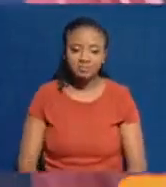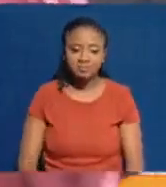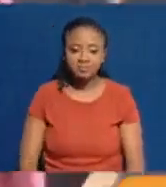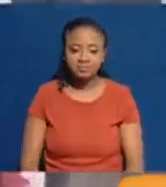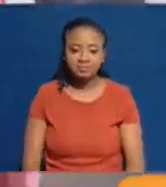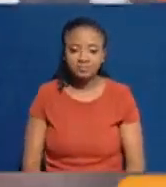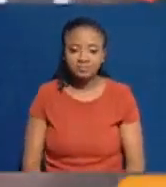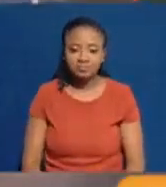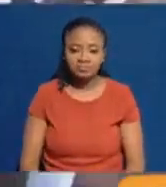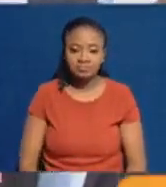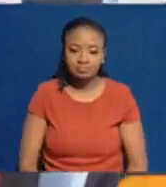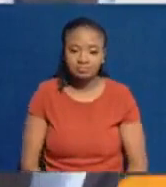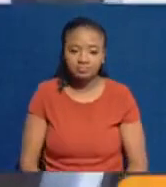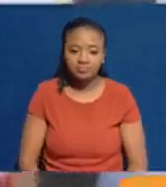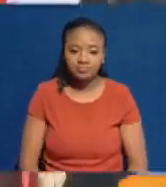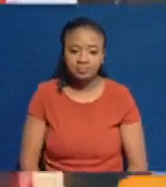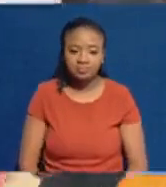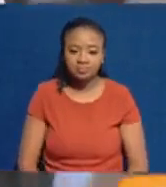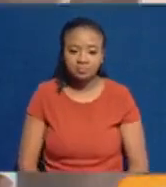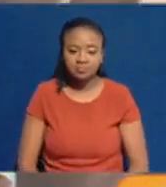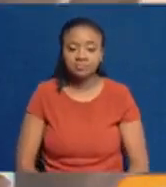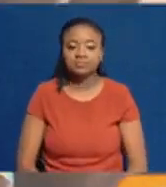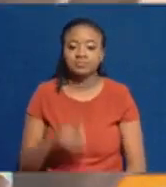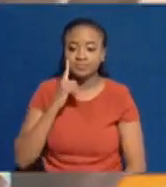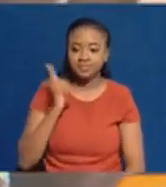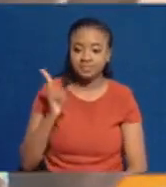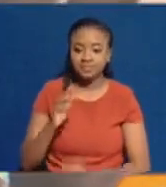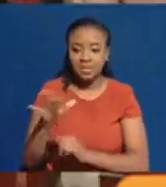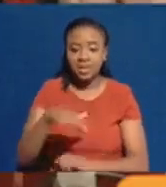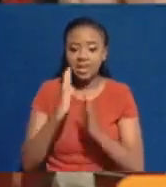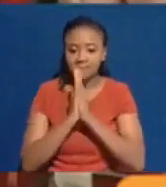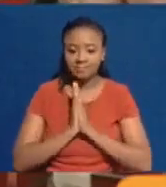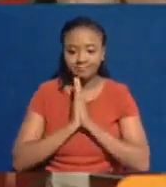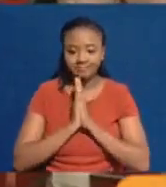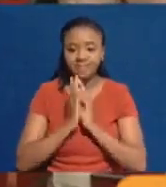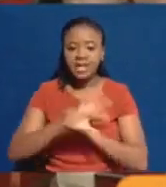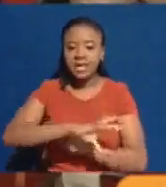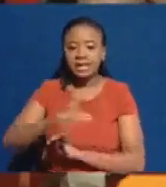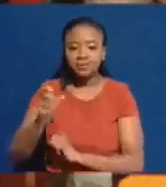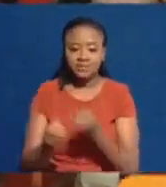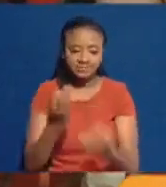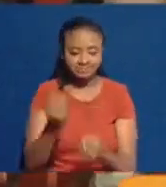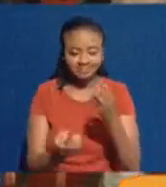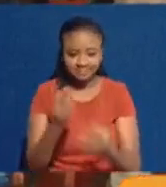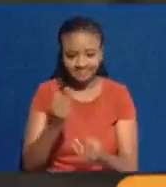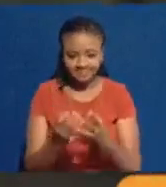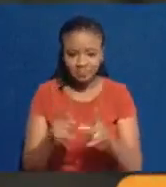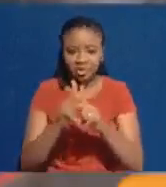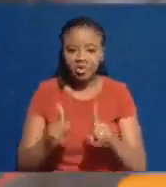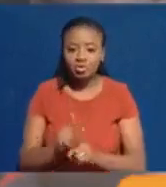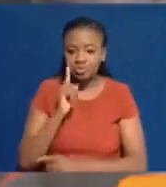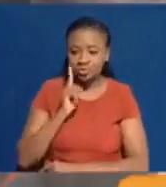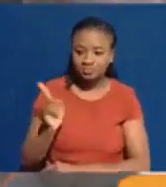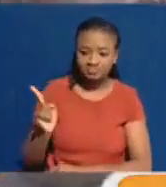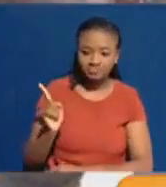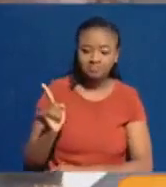Ni hafla ya maombi ya pamoja katika uwanja wa maonyesho ya kilimo katika kaunti ya Baringo. Na hapa swala la usalama wa